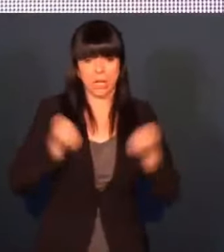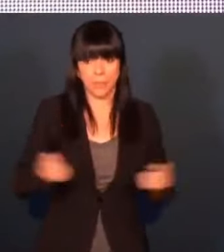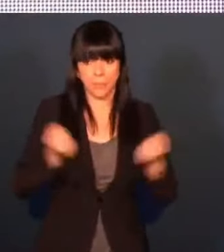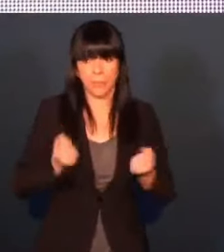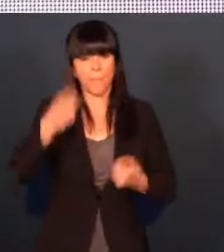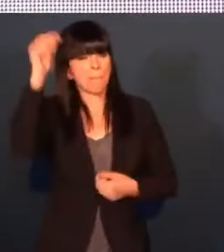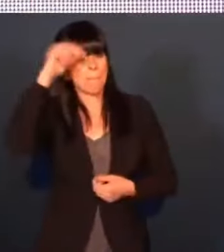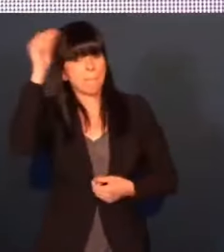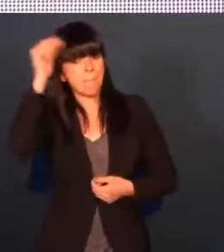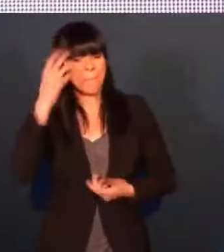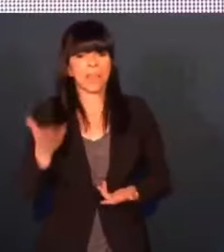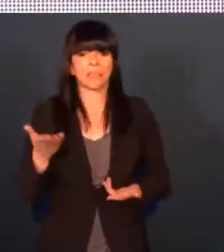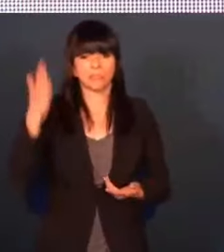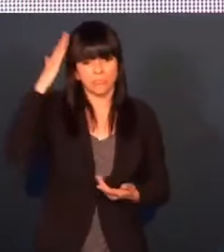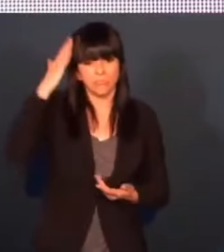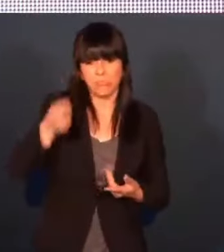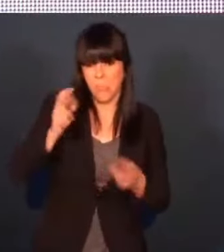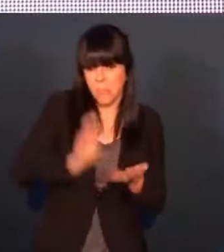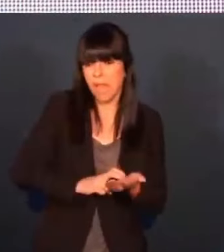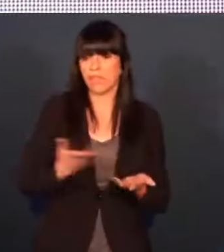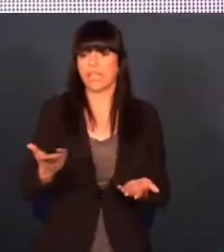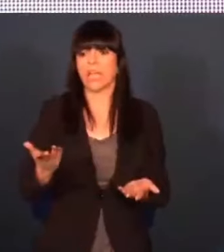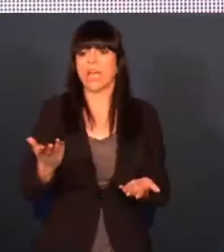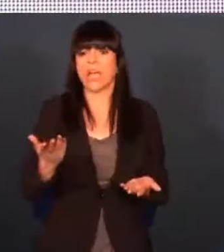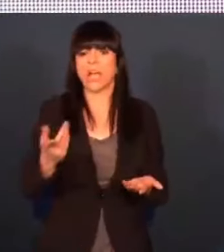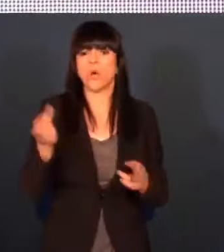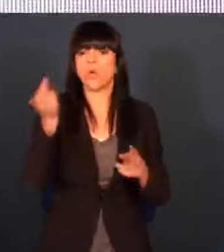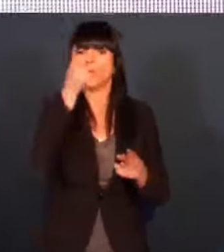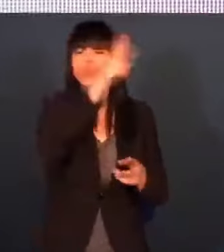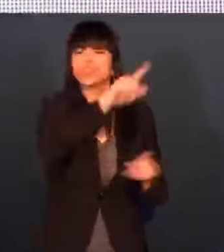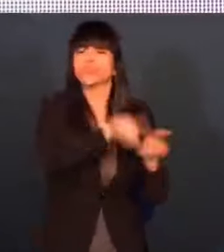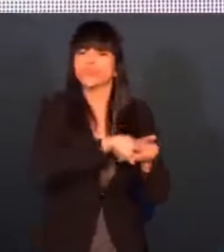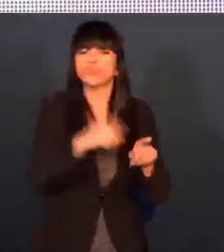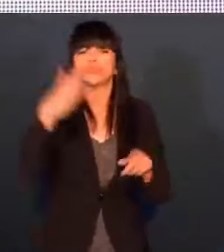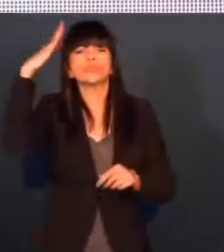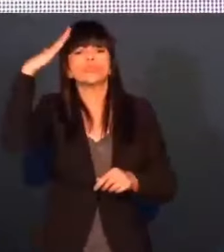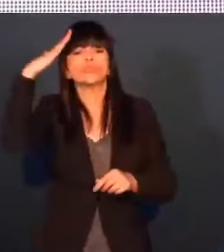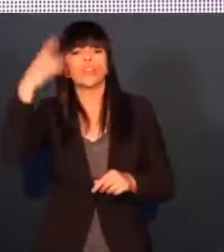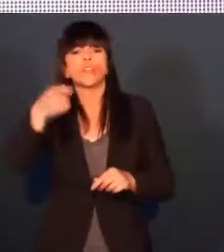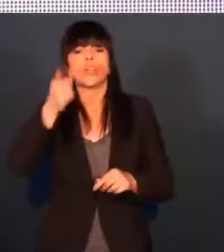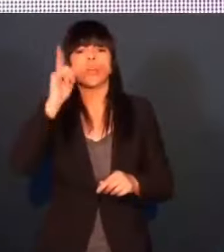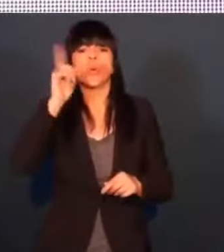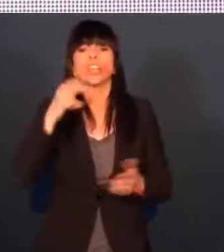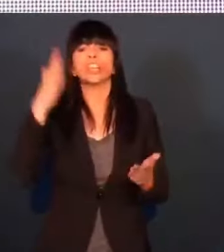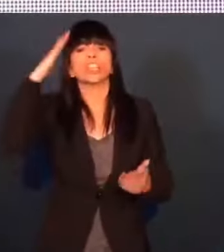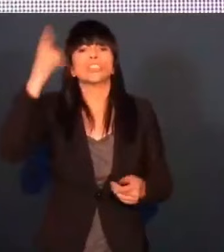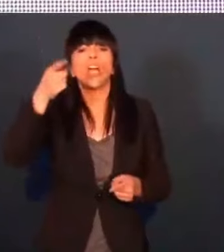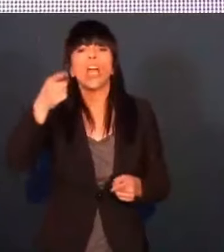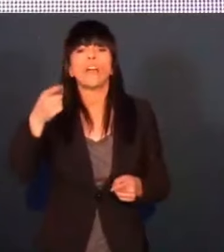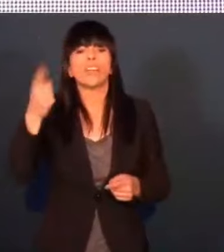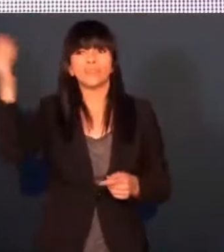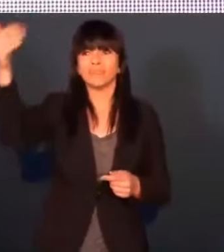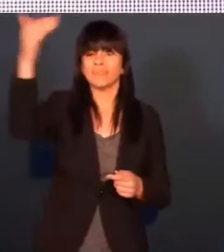Българската народна банка, други институции и дипломатически усилия, Държавите, цитирам, приветстваха